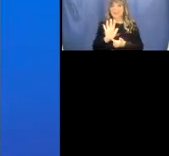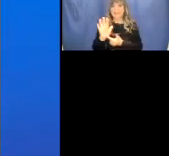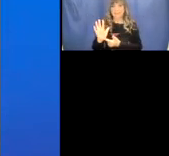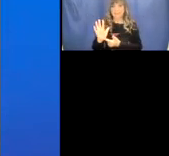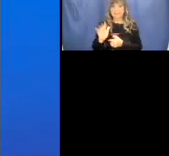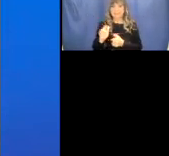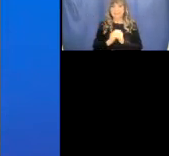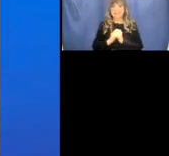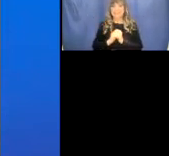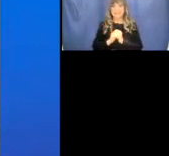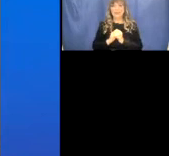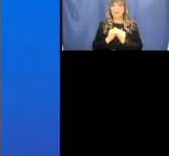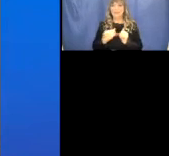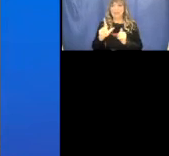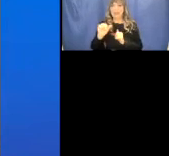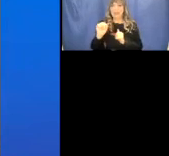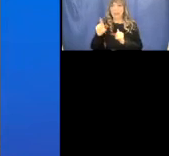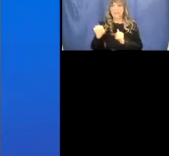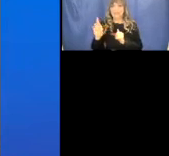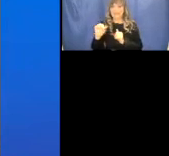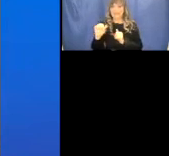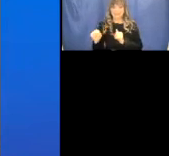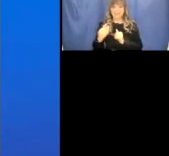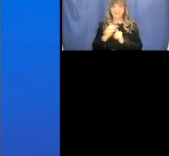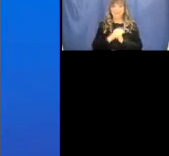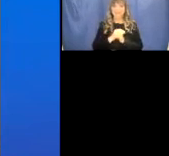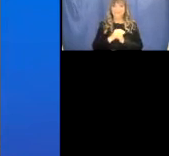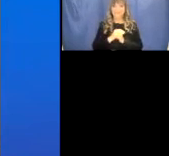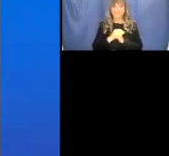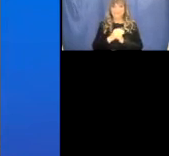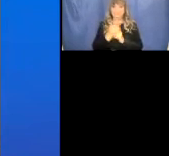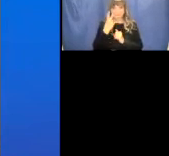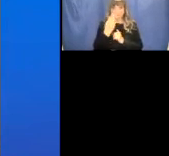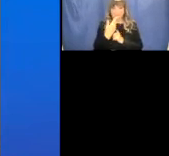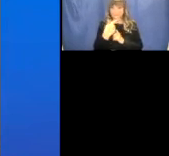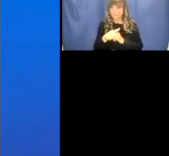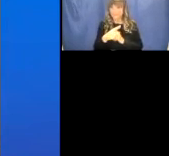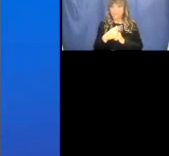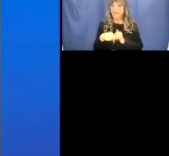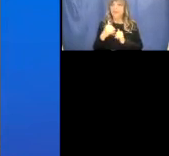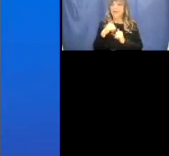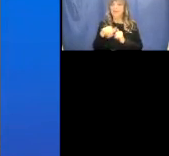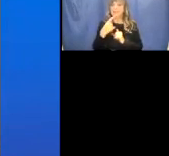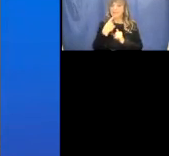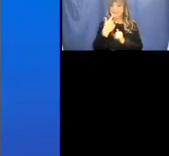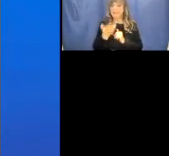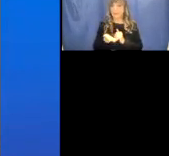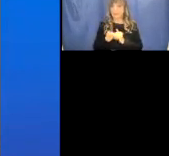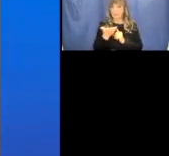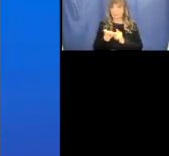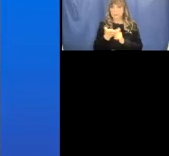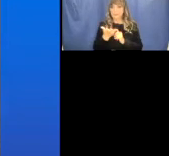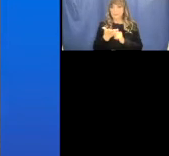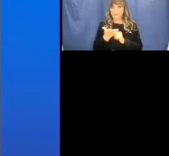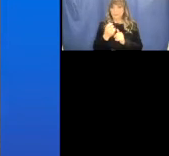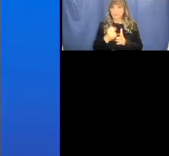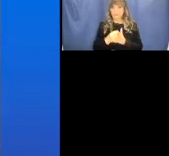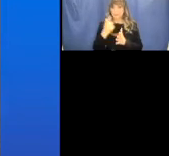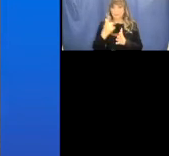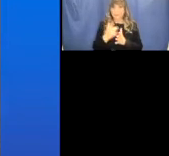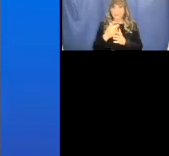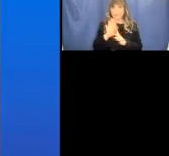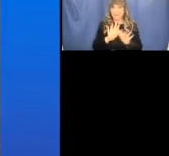di via la pira poi dirò alla fine un'importante informazione